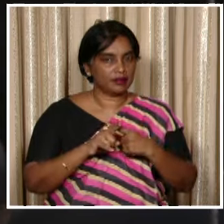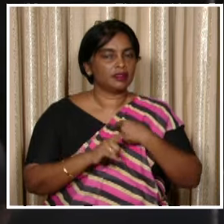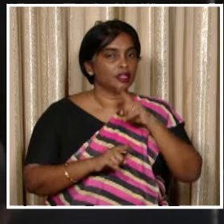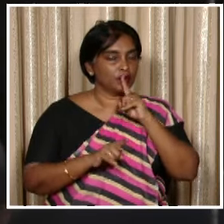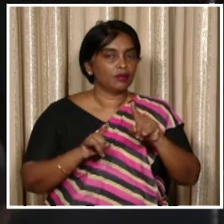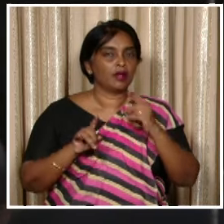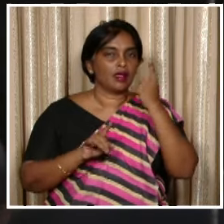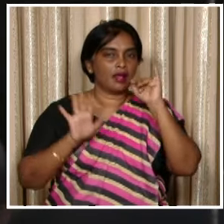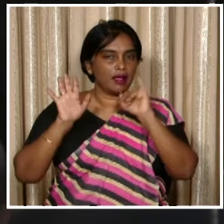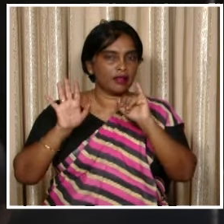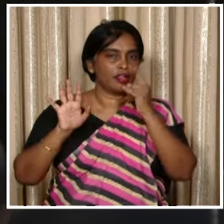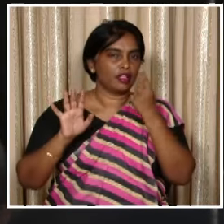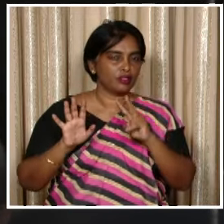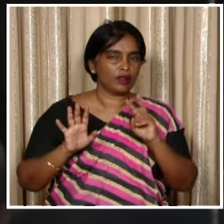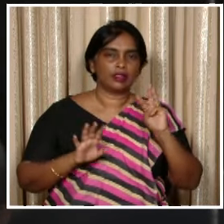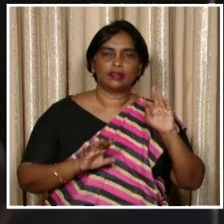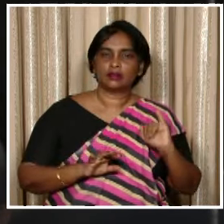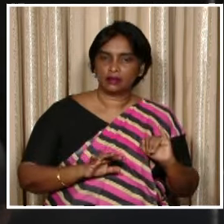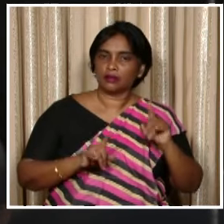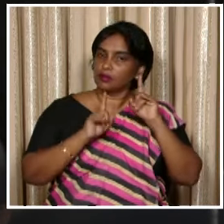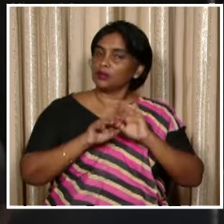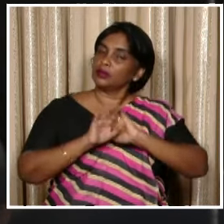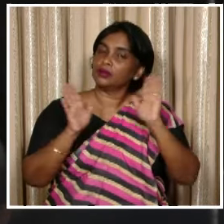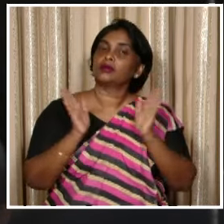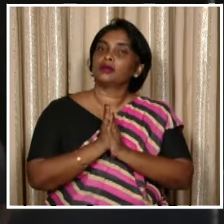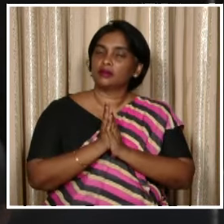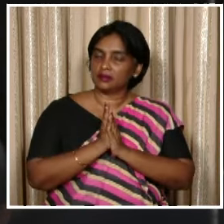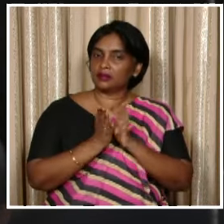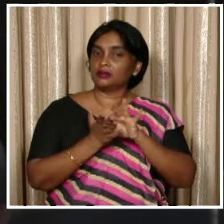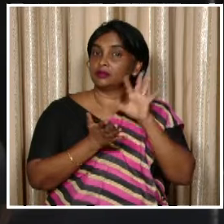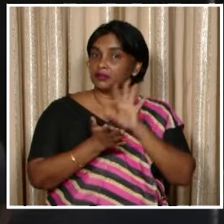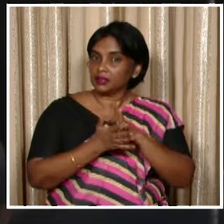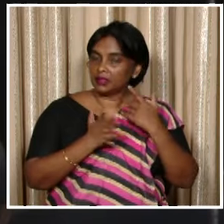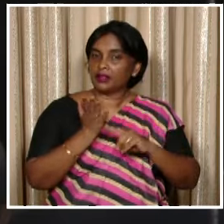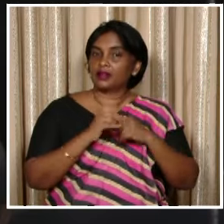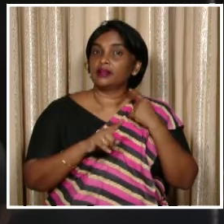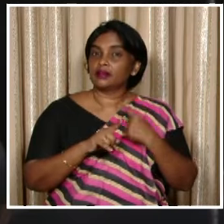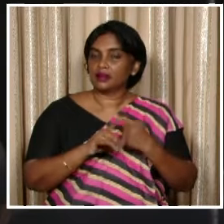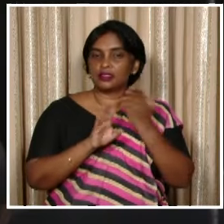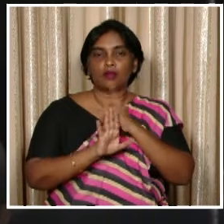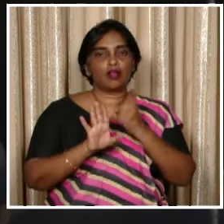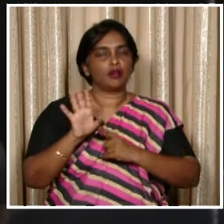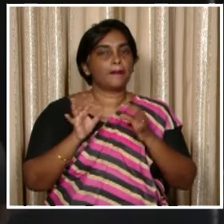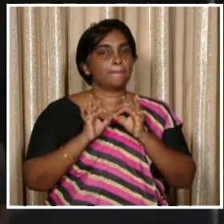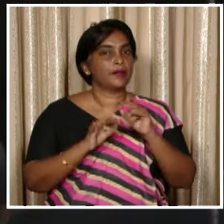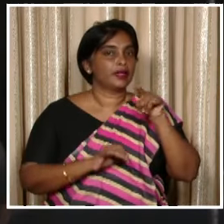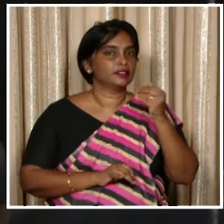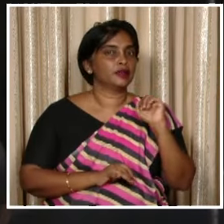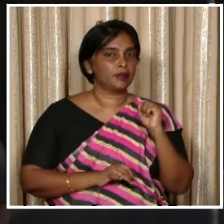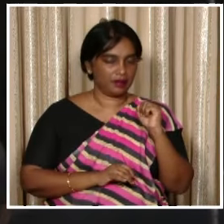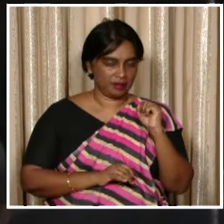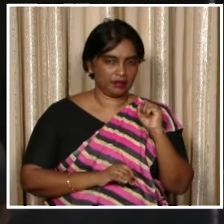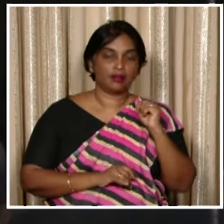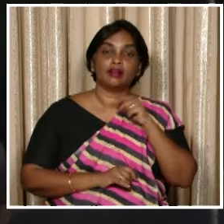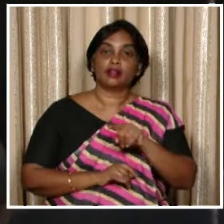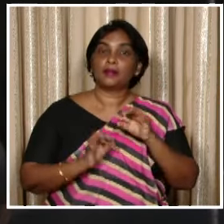වගේ 6, 12, 36 වෙනකම්. ඒ සියලු දෙනාටම ගහලා එකතු කරගත්ත බද්ද තමයි ගිය අවුරුද්දේ රුපියල් බිලියන 150.